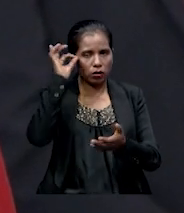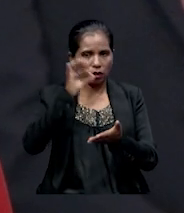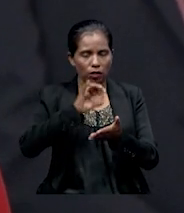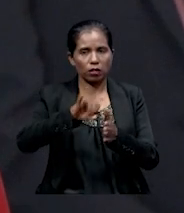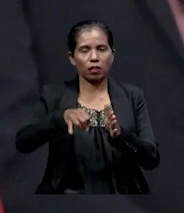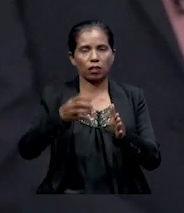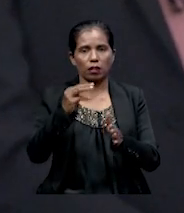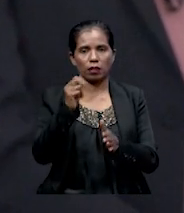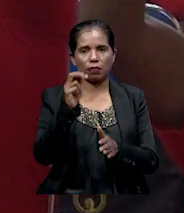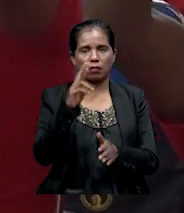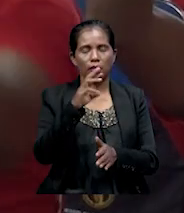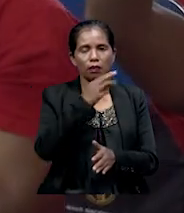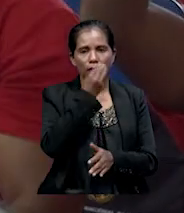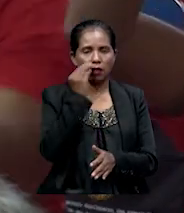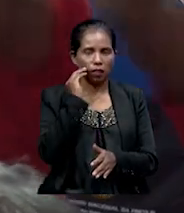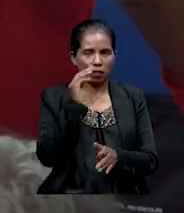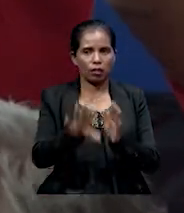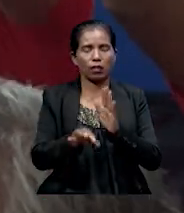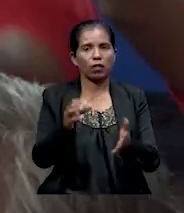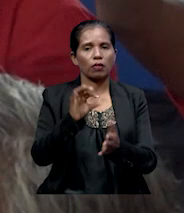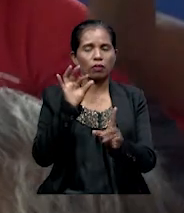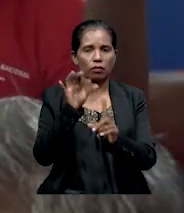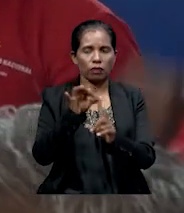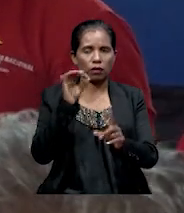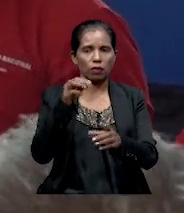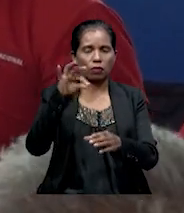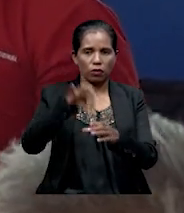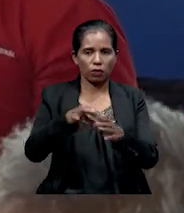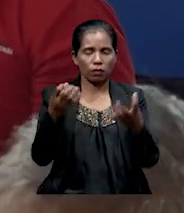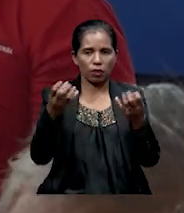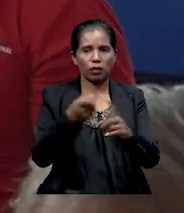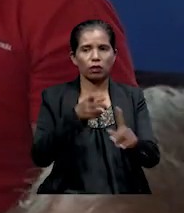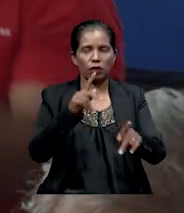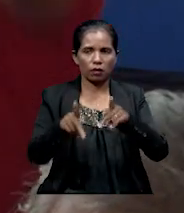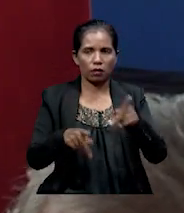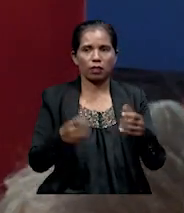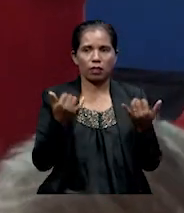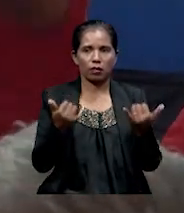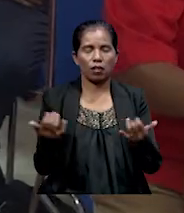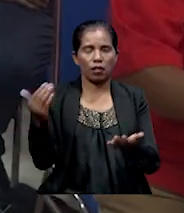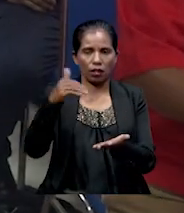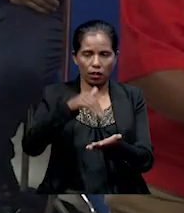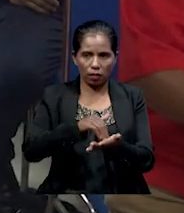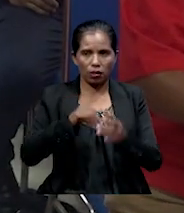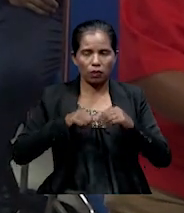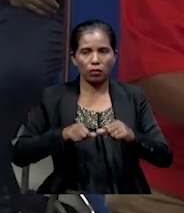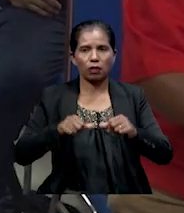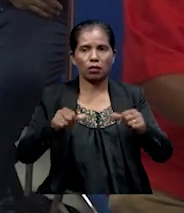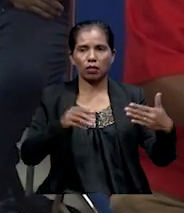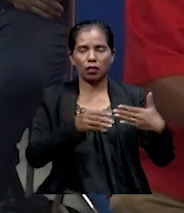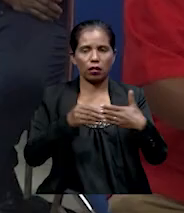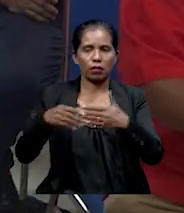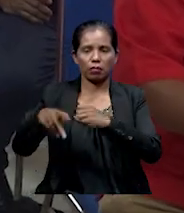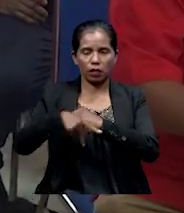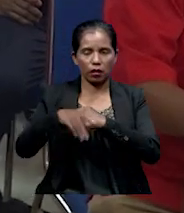geral Marie Alkatiri hetam votos maioria husi delegados congressista sira Nune reeleitu hodi continua lidera partido